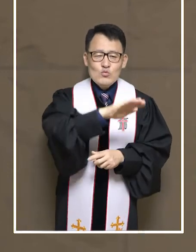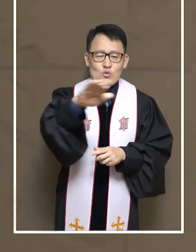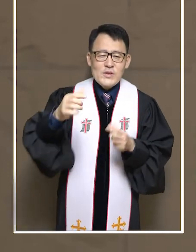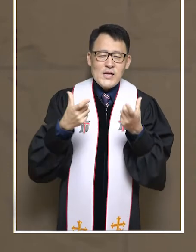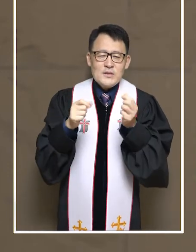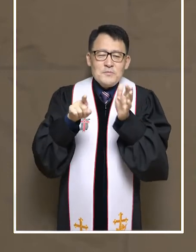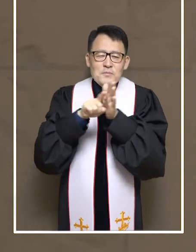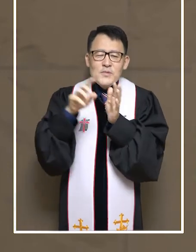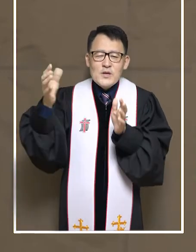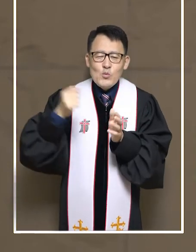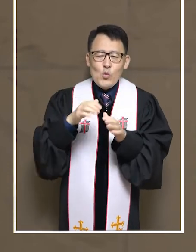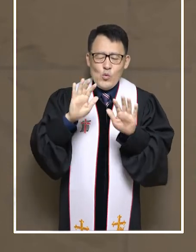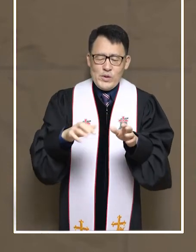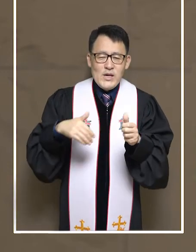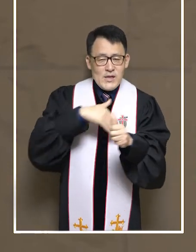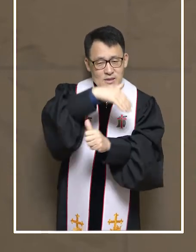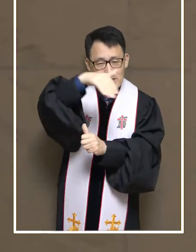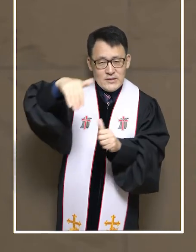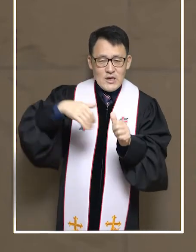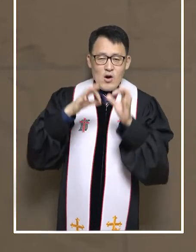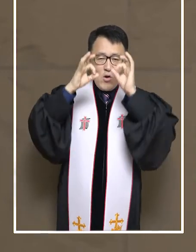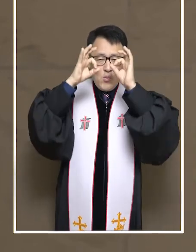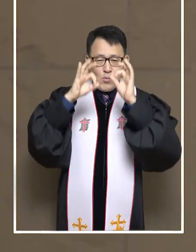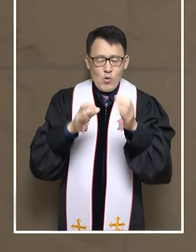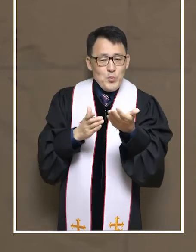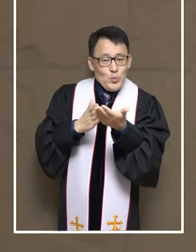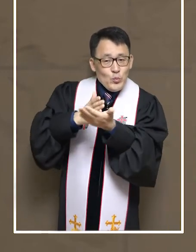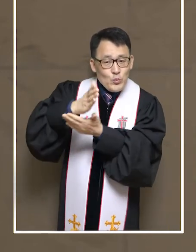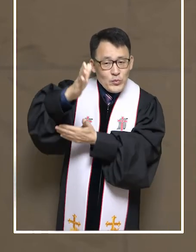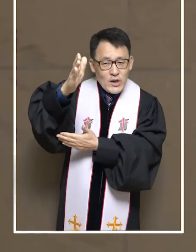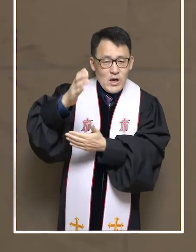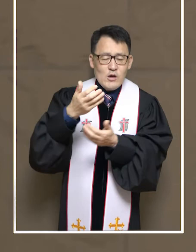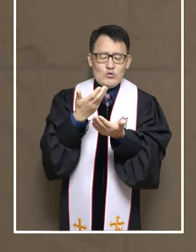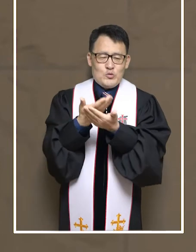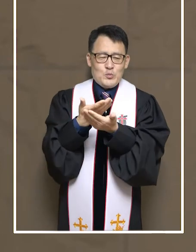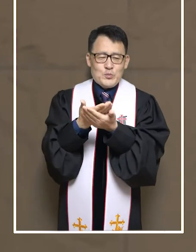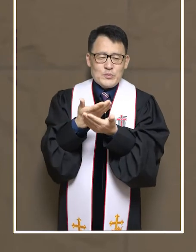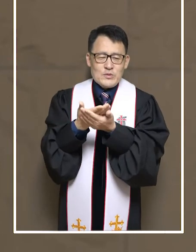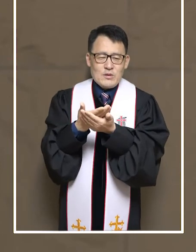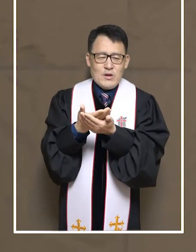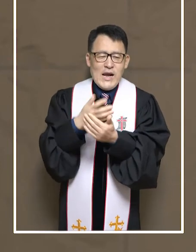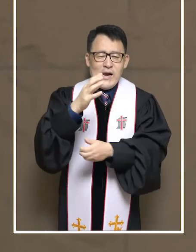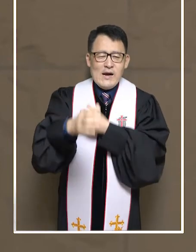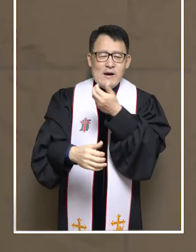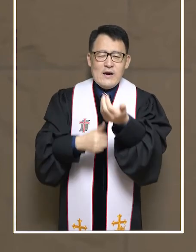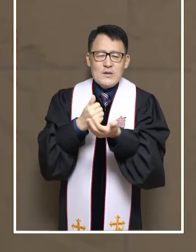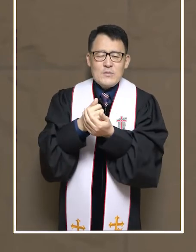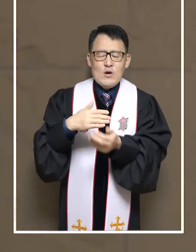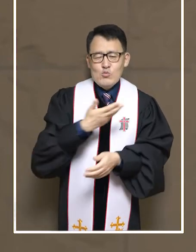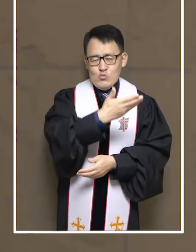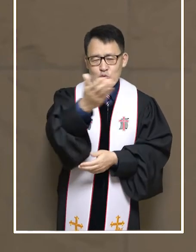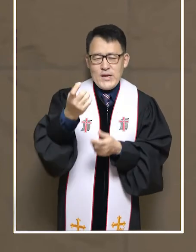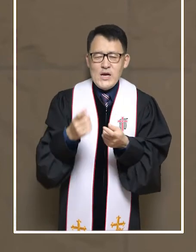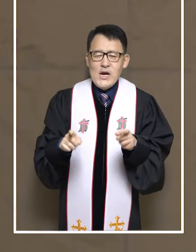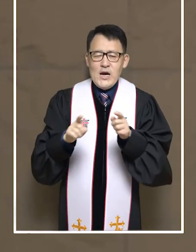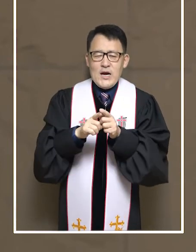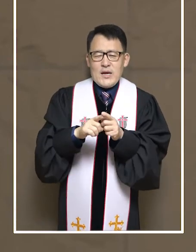것처럼 저희들도 그와 같은 믿음으로 오늘의 현실을 뚫고 나가게 하여